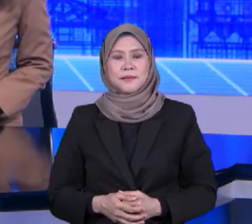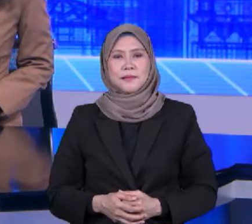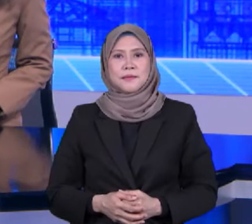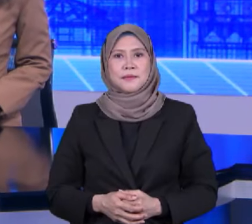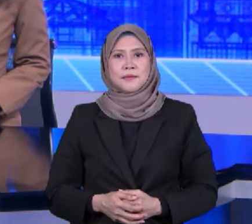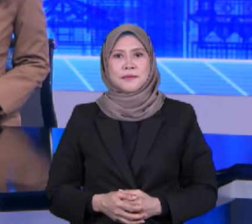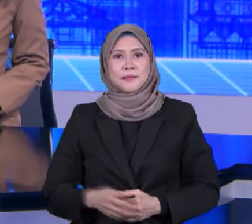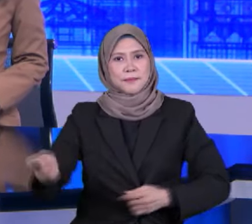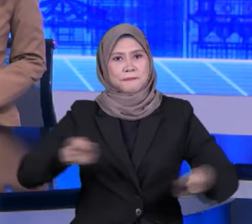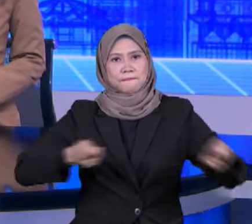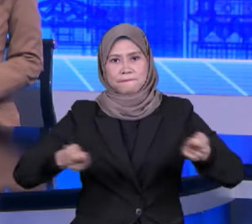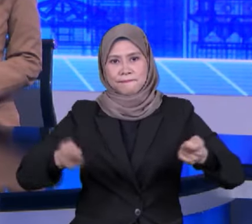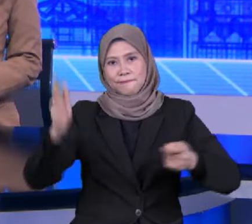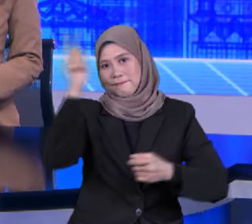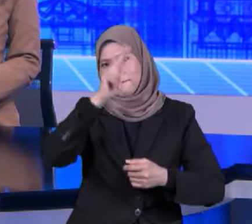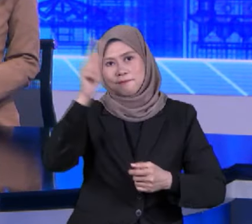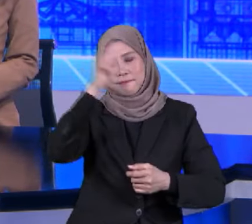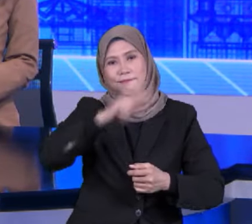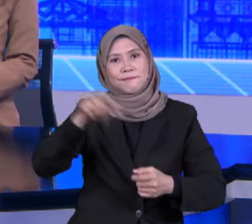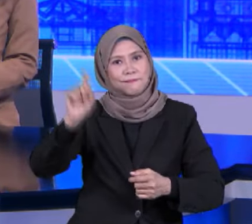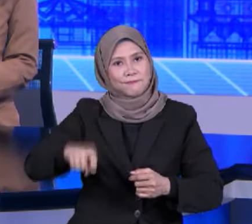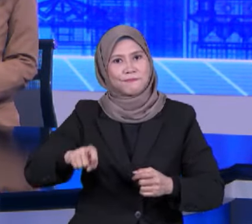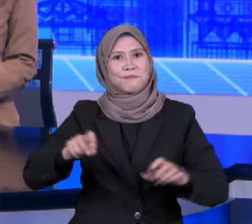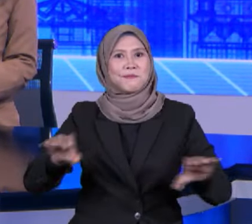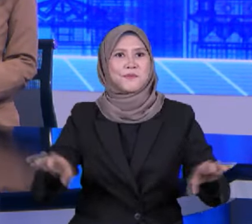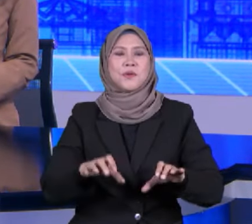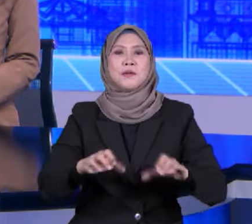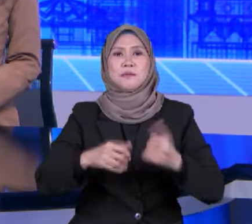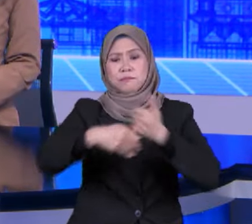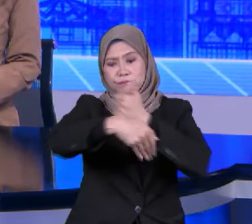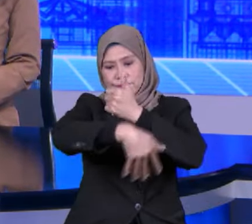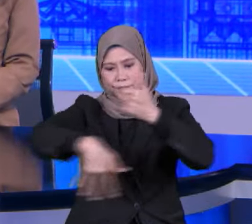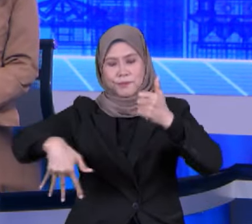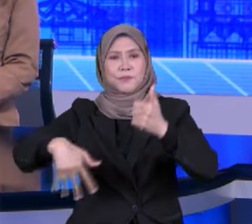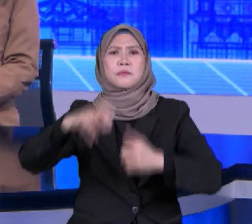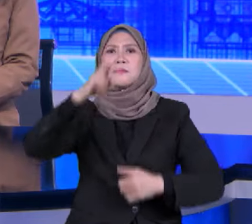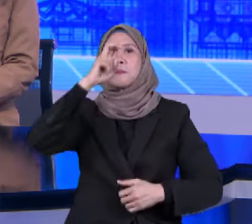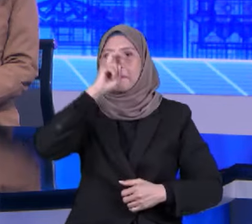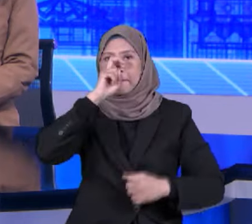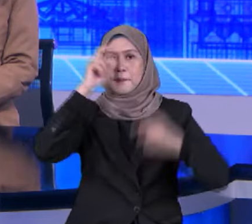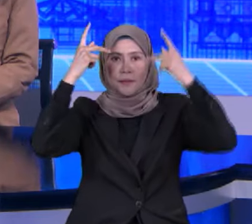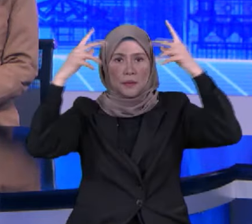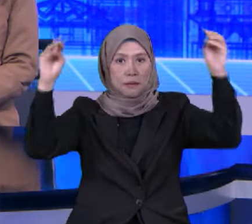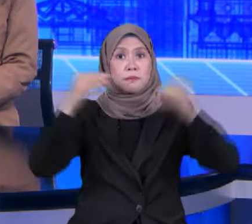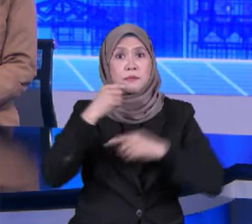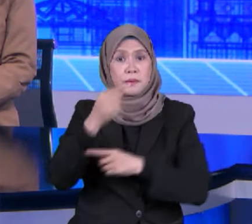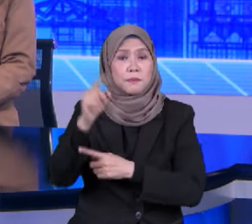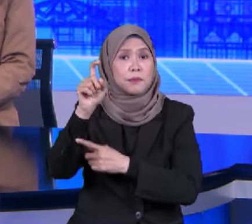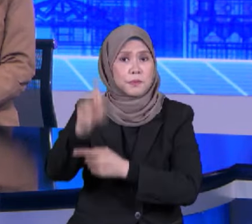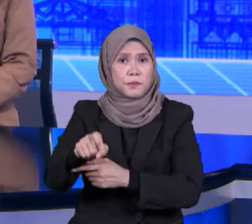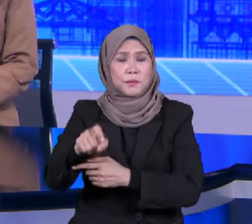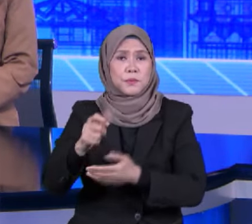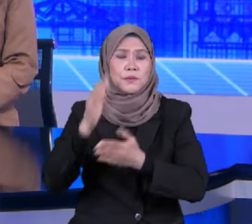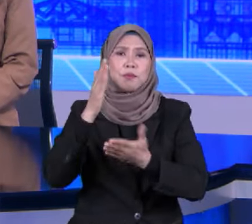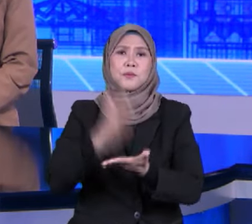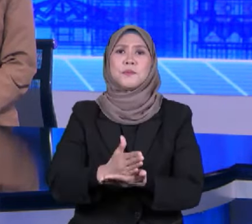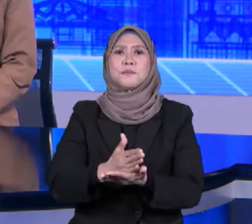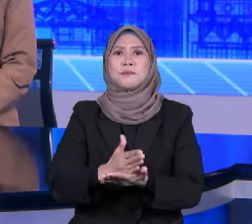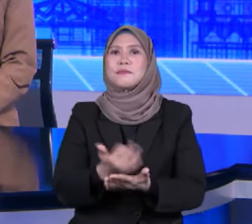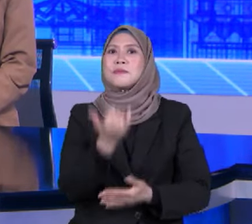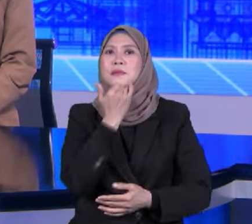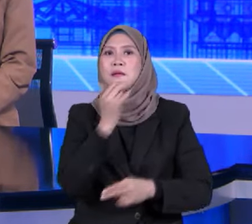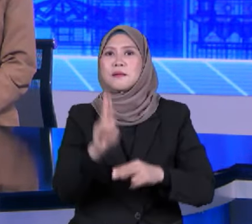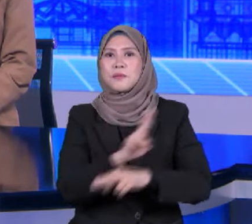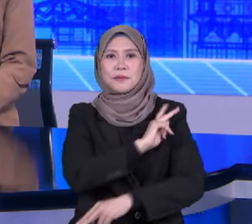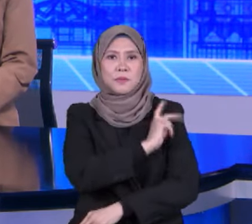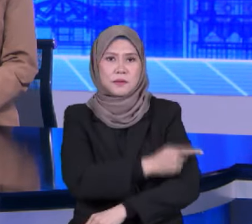Reformasi dalam pentadbiran kerajaan perlu dilaksanakan bermula dari akar umbi. Tegas Perdana Menteri, ia perlu bagi membanteras